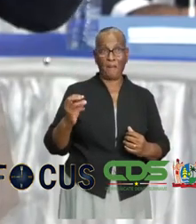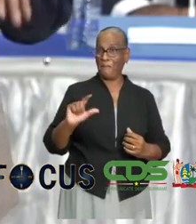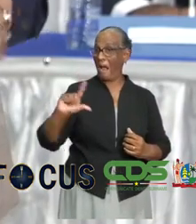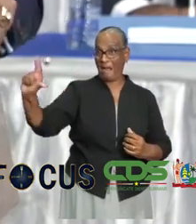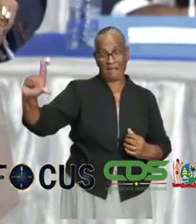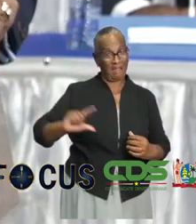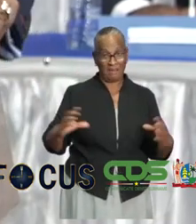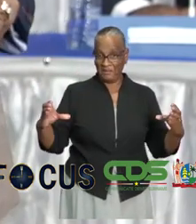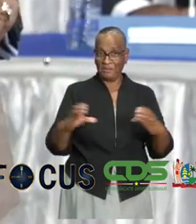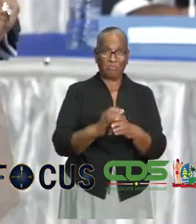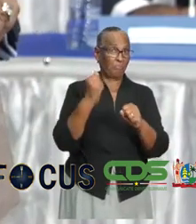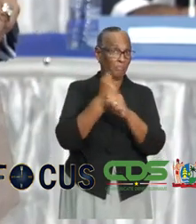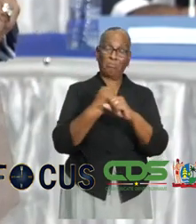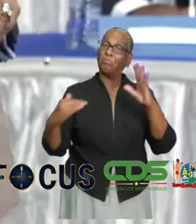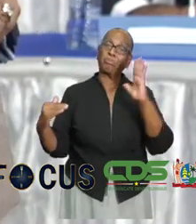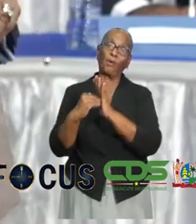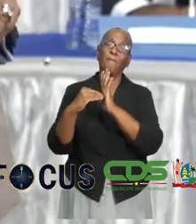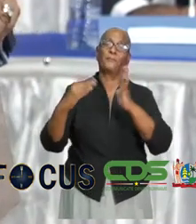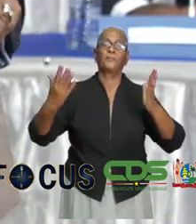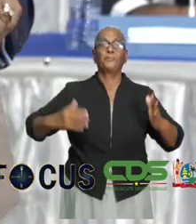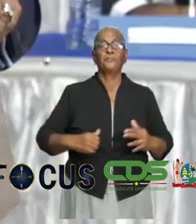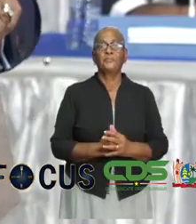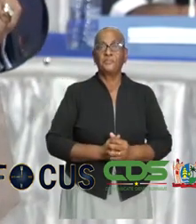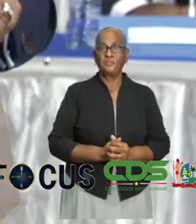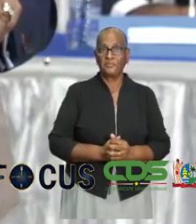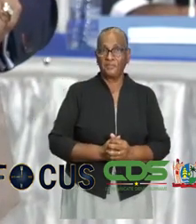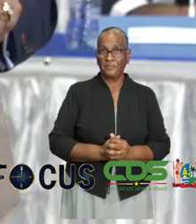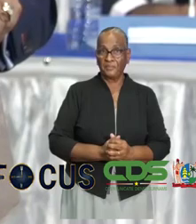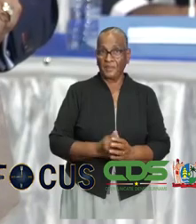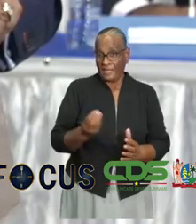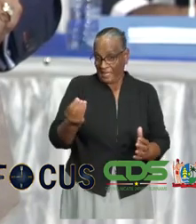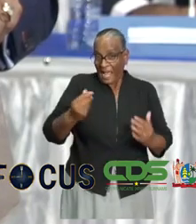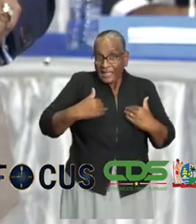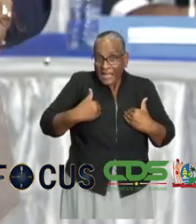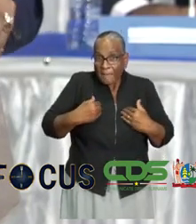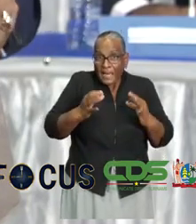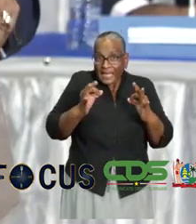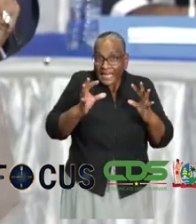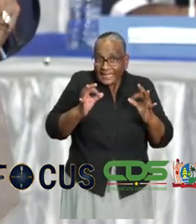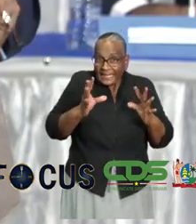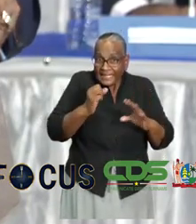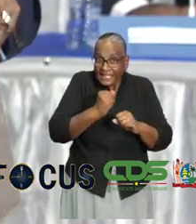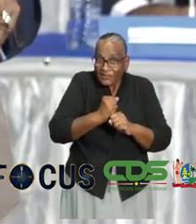die samenwerking beëindigen. Dan heb je geld, maar je normaal doet niks langer in.